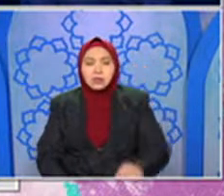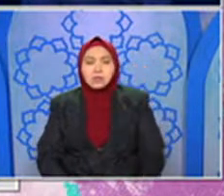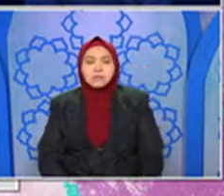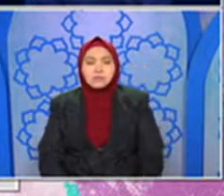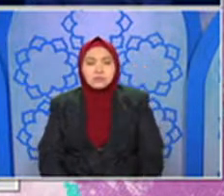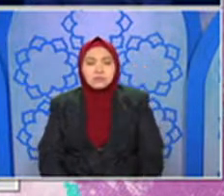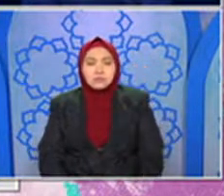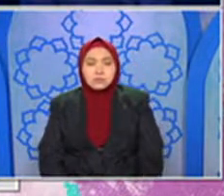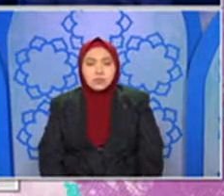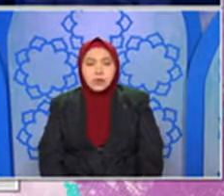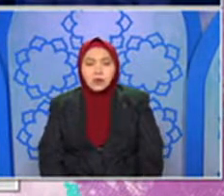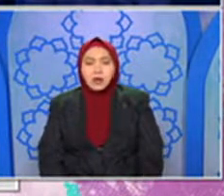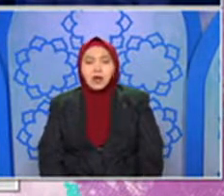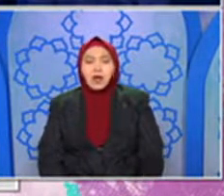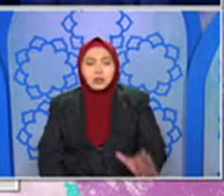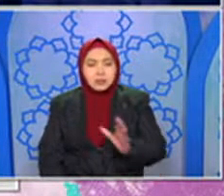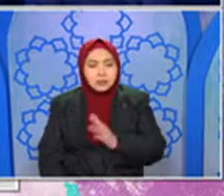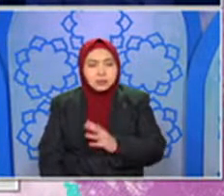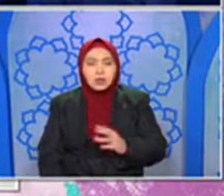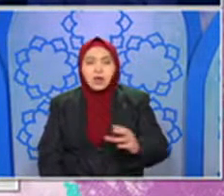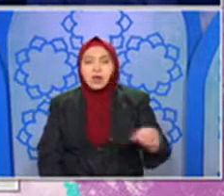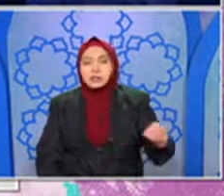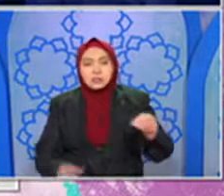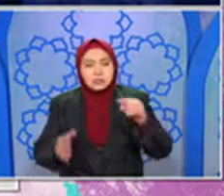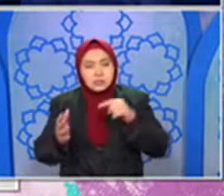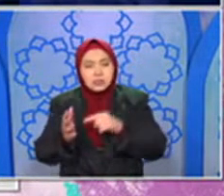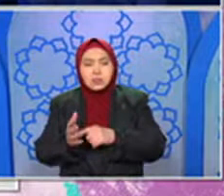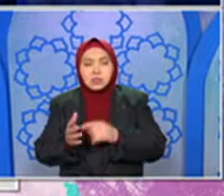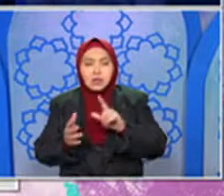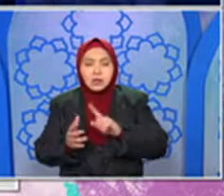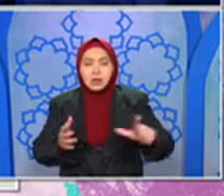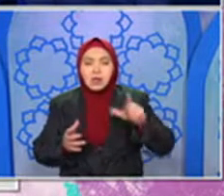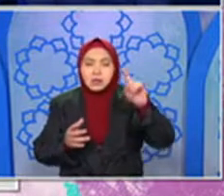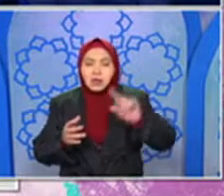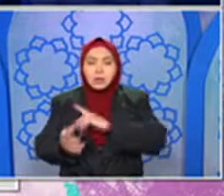ويميت وهو على كل شيء